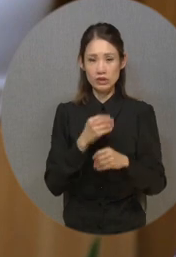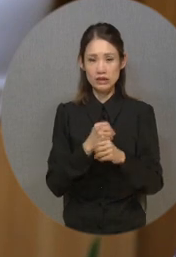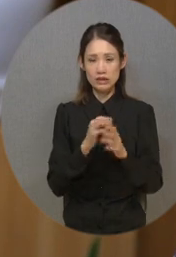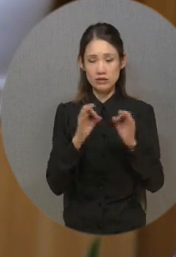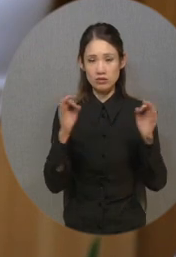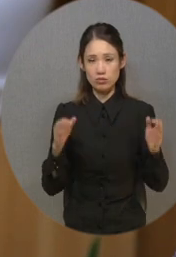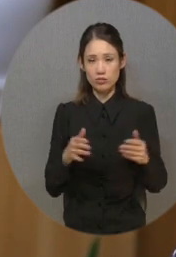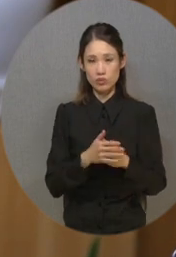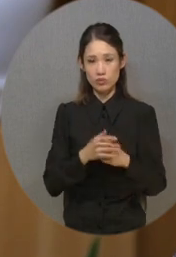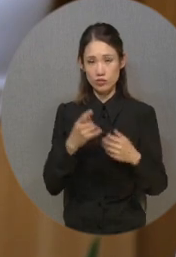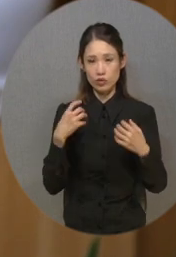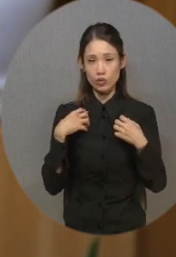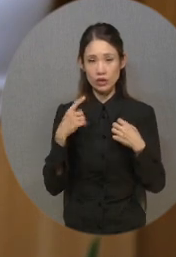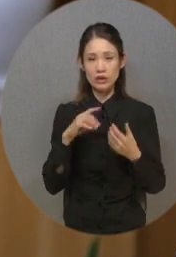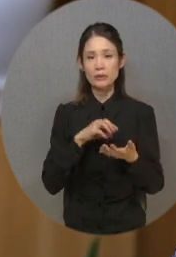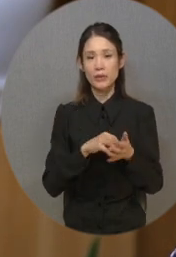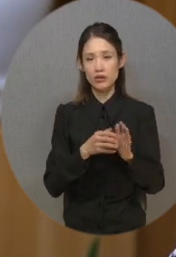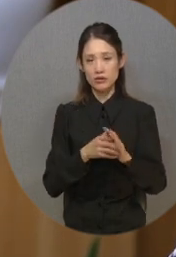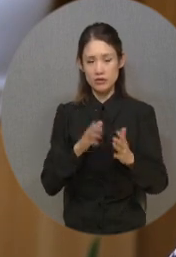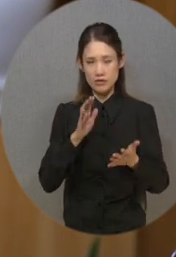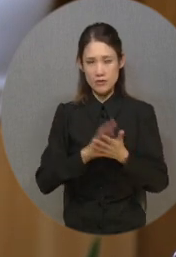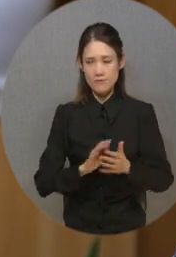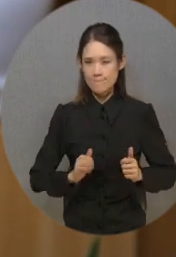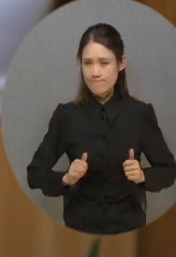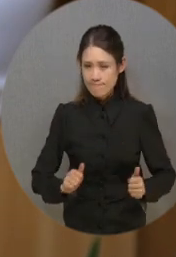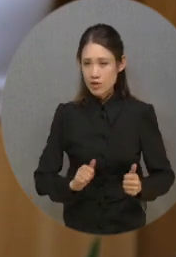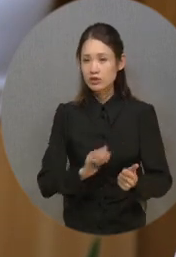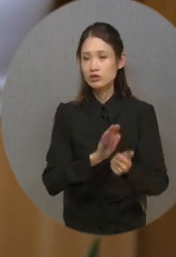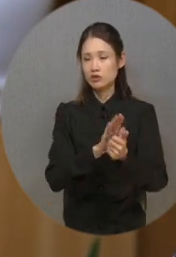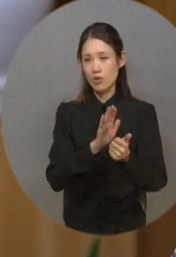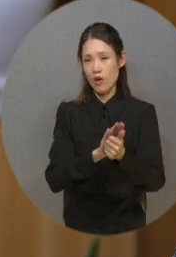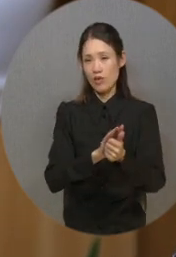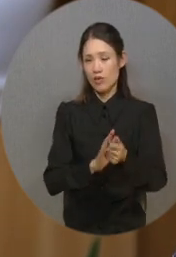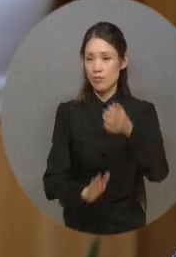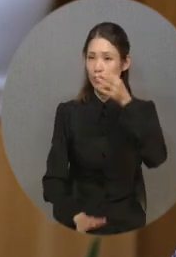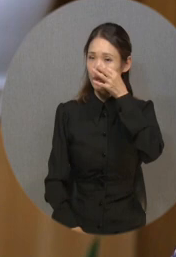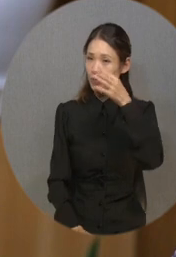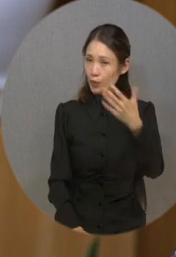정부도 이만큼 열정적으로 지원하고 있다는 걸 보여주기 위해서